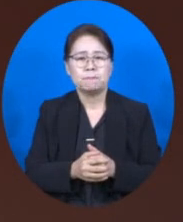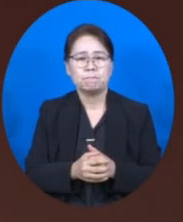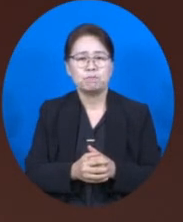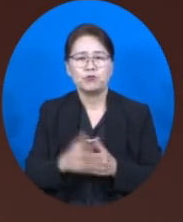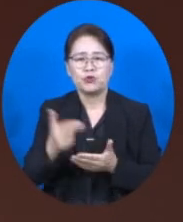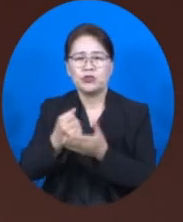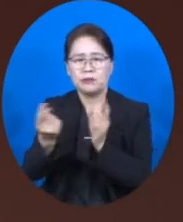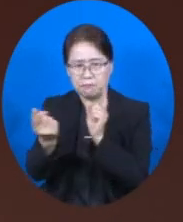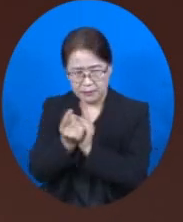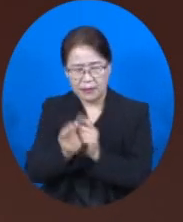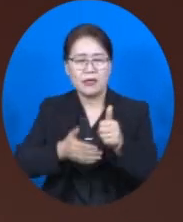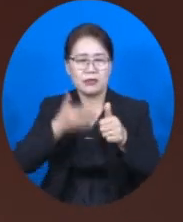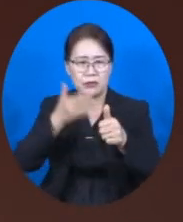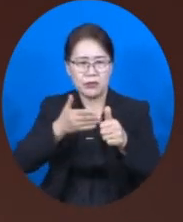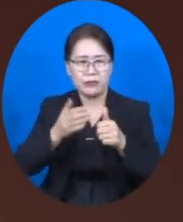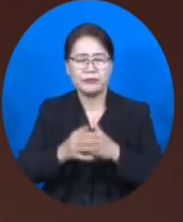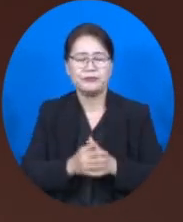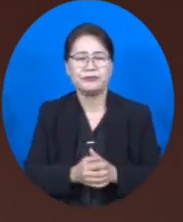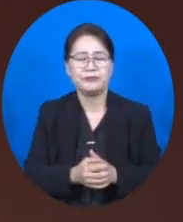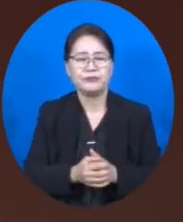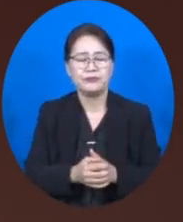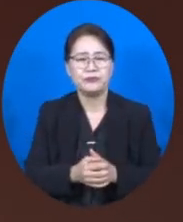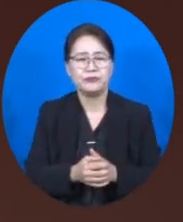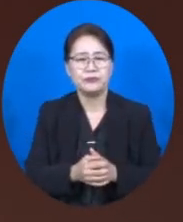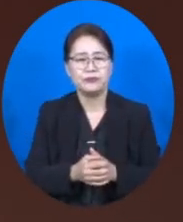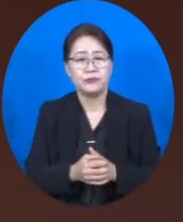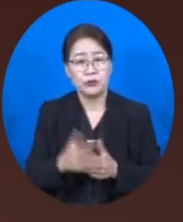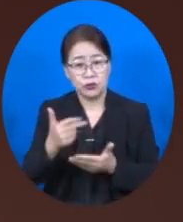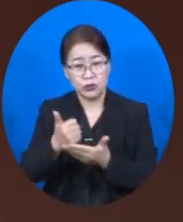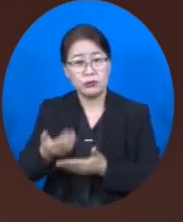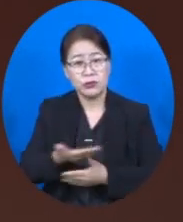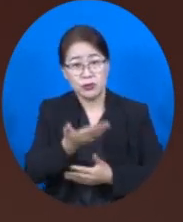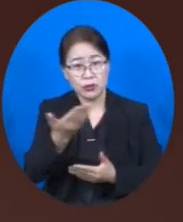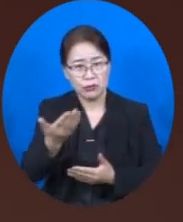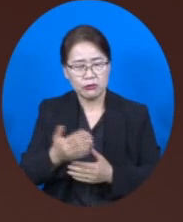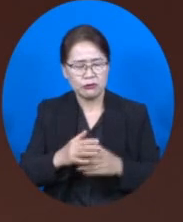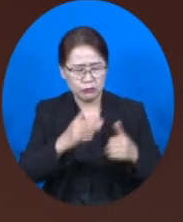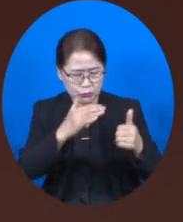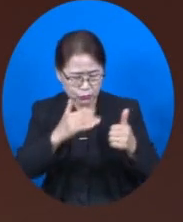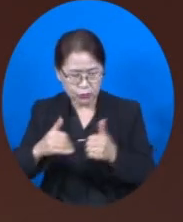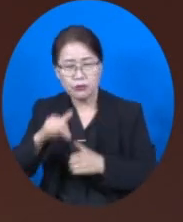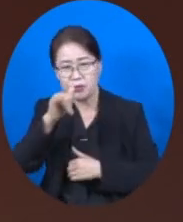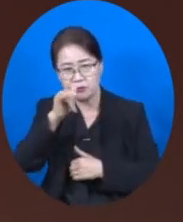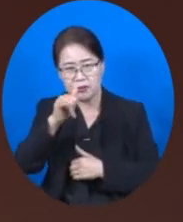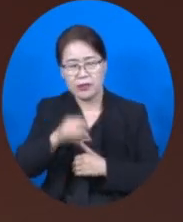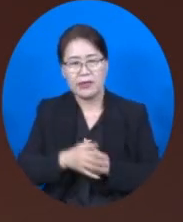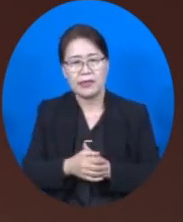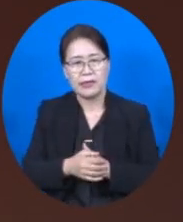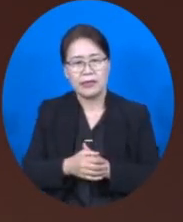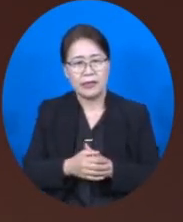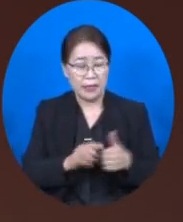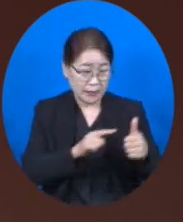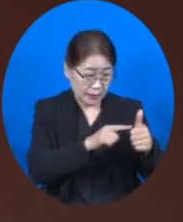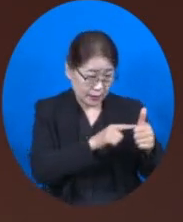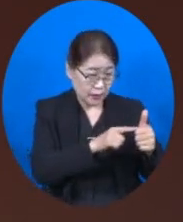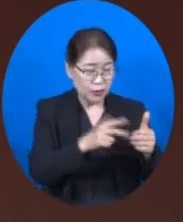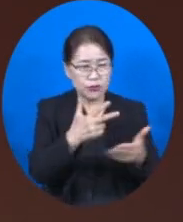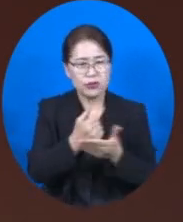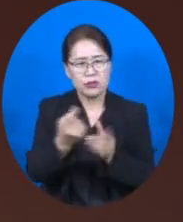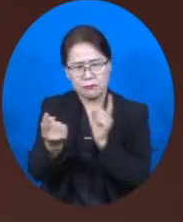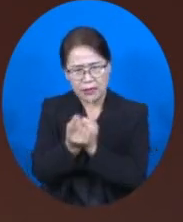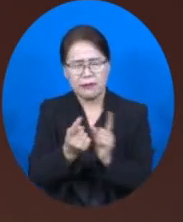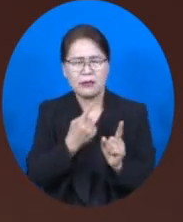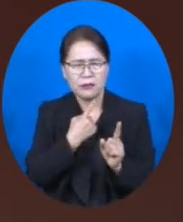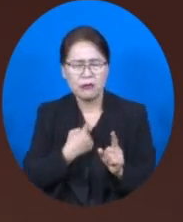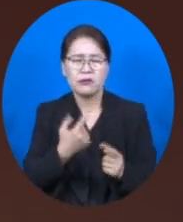주님을 만나십시오 주님은 여러분들을 부르십니다 삭개오가 주님을 만났던